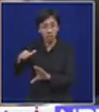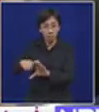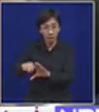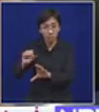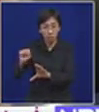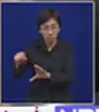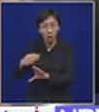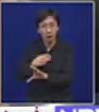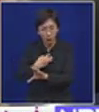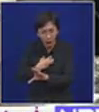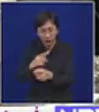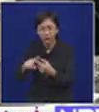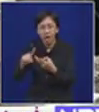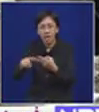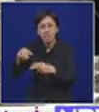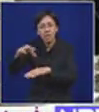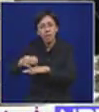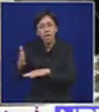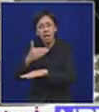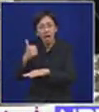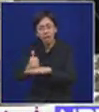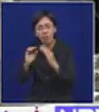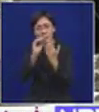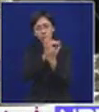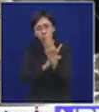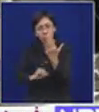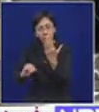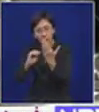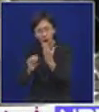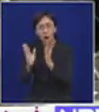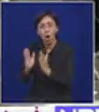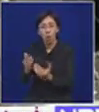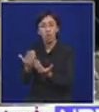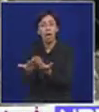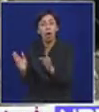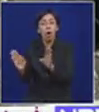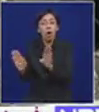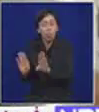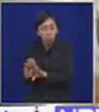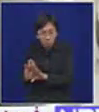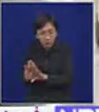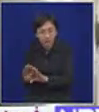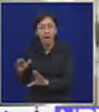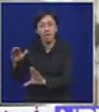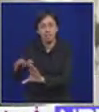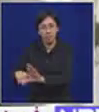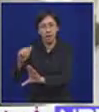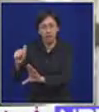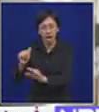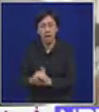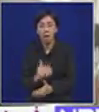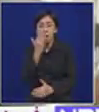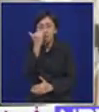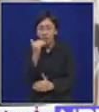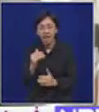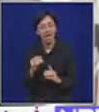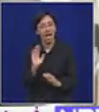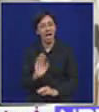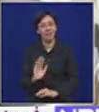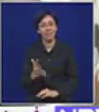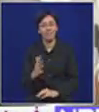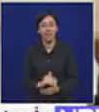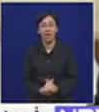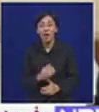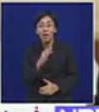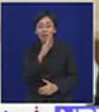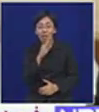สหรือตำแหน่งทางการเมืองท้องถิ่นอื่นๆบุคคลในครอบครัวจะสามารถลงสมัครได้เพราะไม่ได้เขียนห้ามไว้